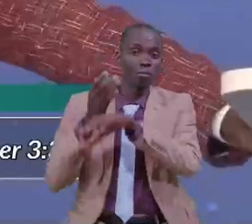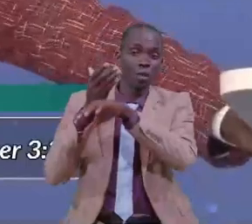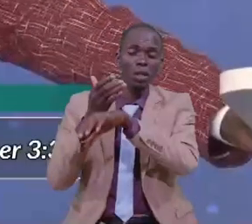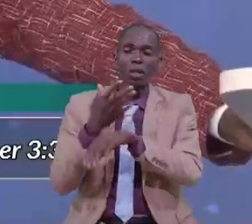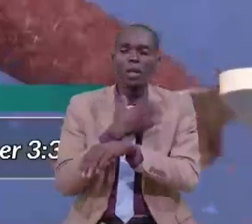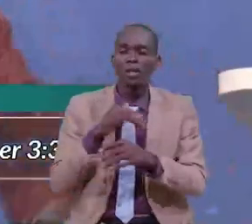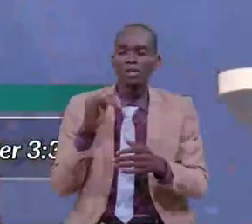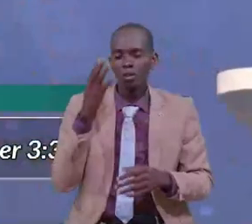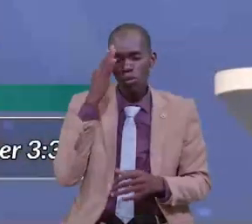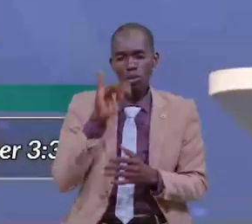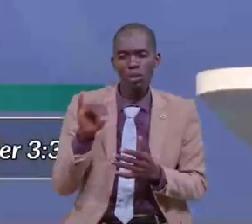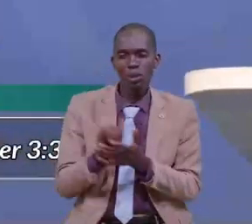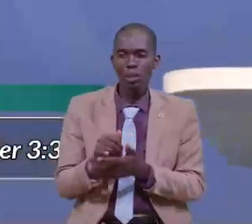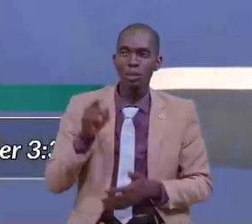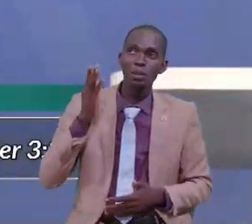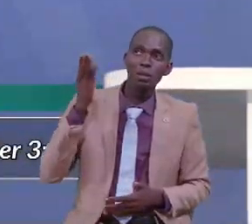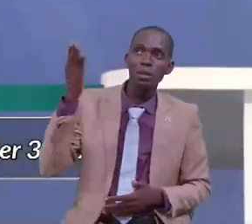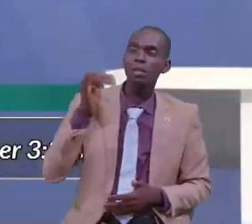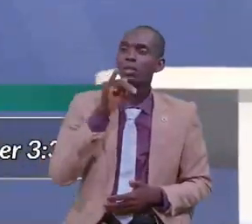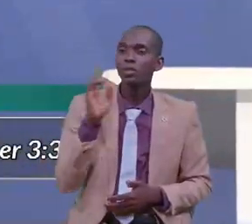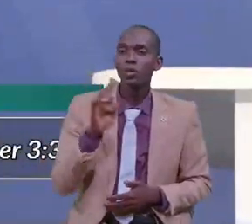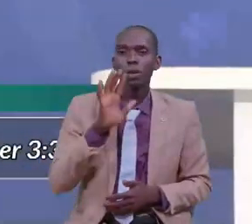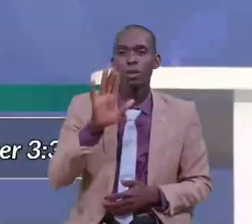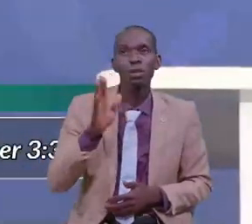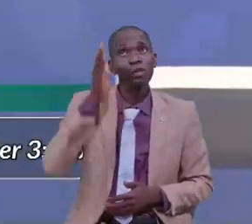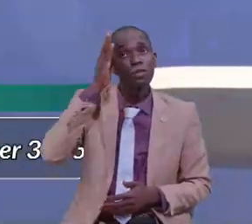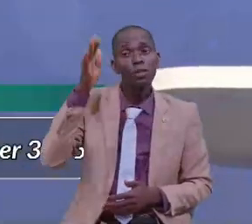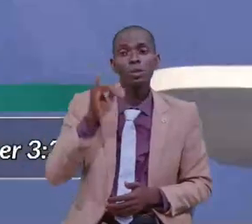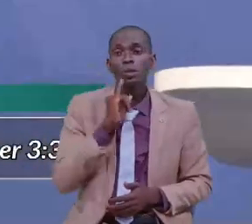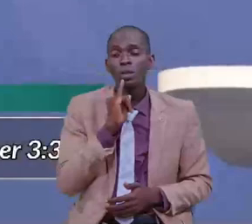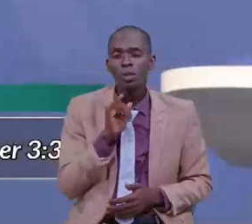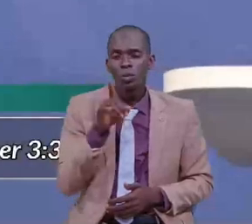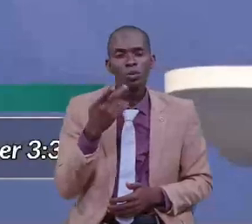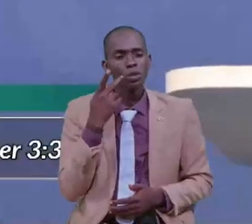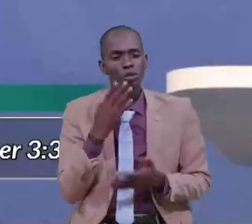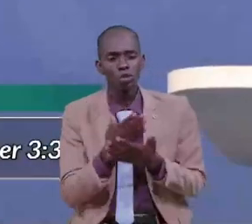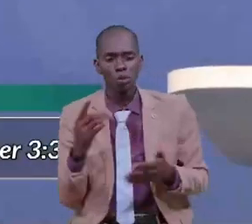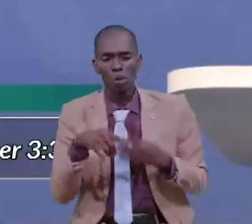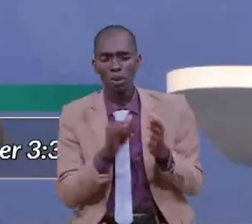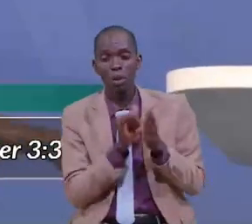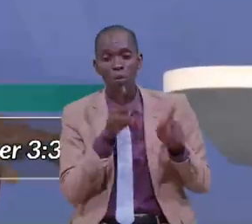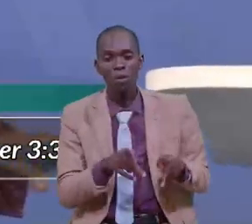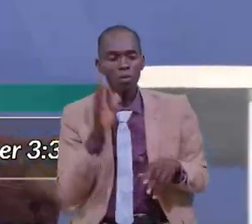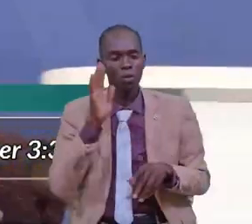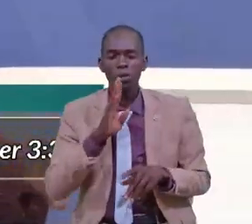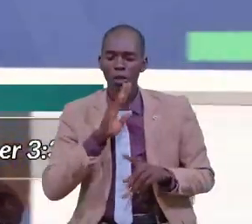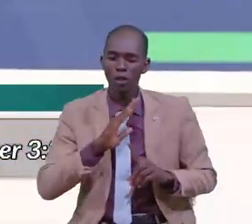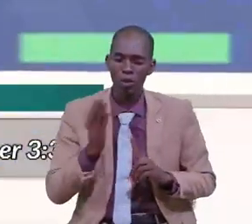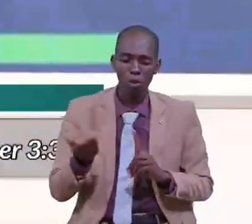c'est là où il est, là où se trouve sa destinée. Il y a quelque chose que vous trouvez à son sujet, la